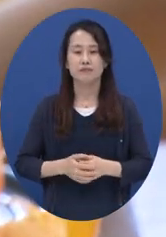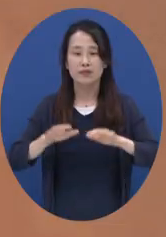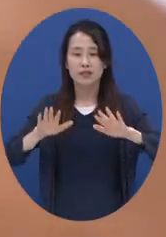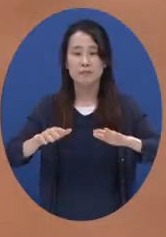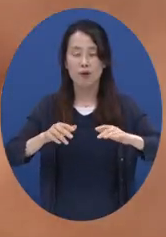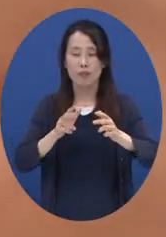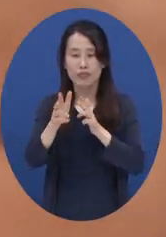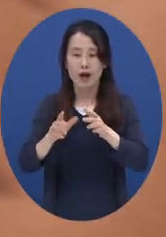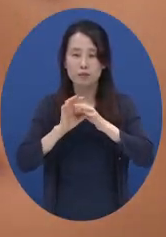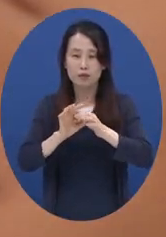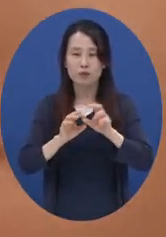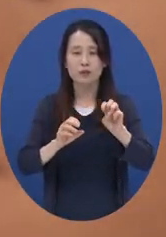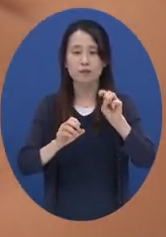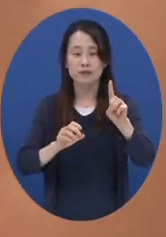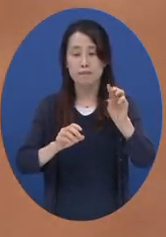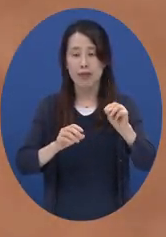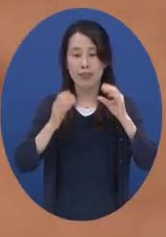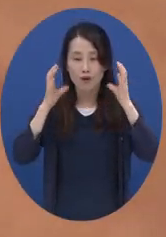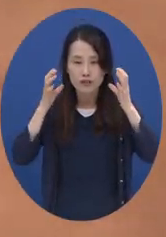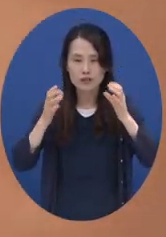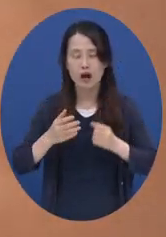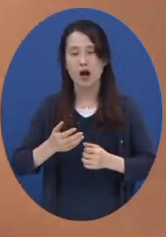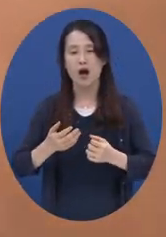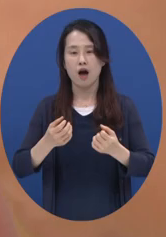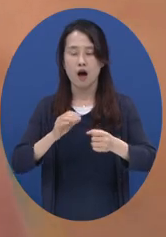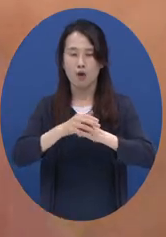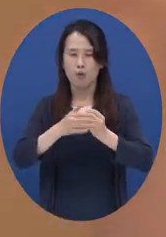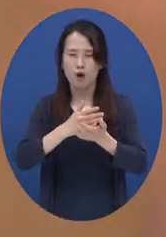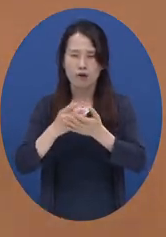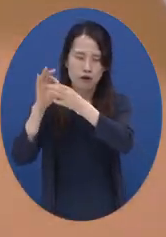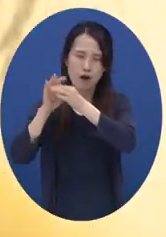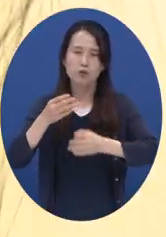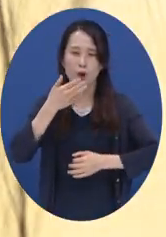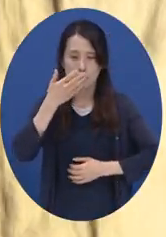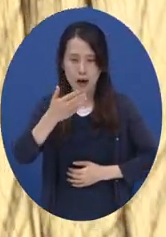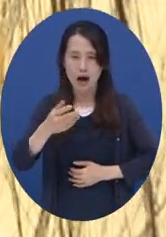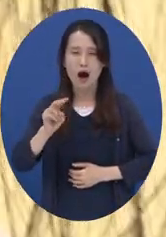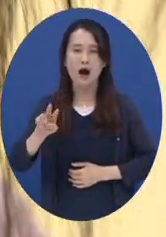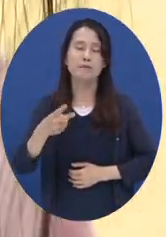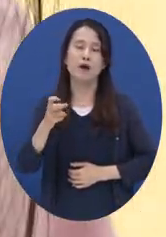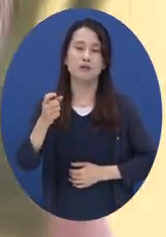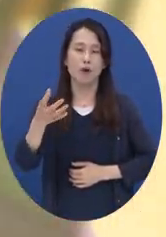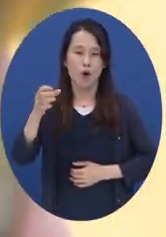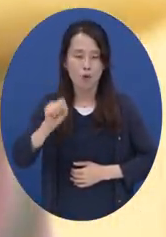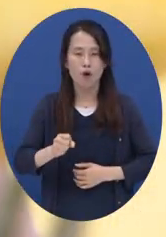정책. 이번 사업을 통해 도내 31만여 명의 어린이가 과일을 꾸준히 섭취할 수 있게 됐고,